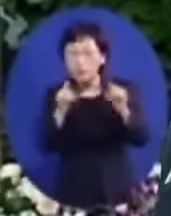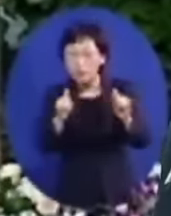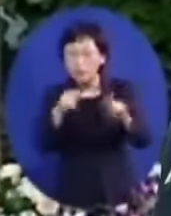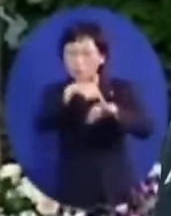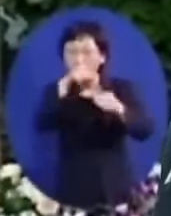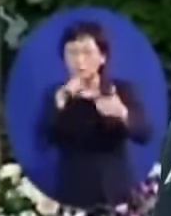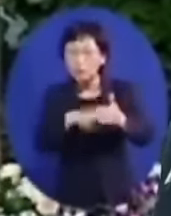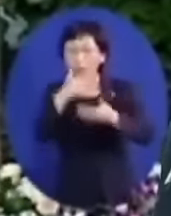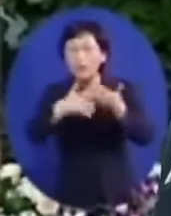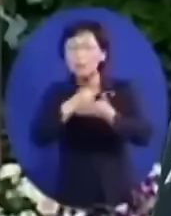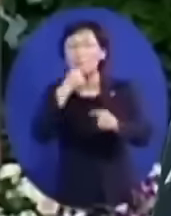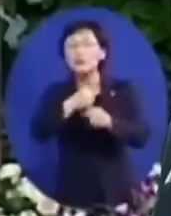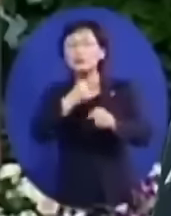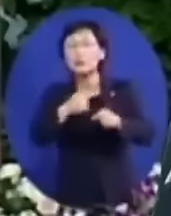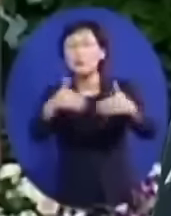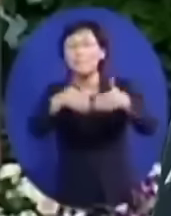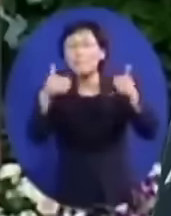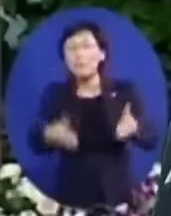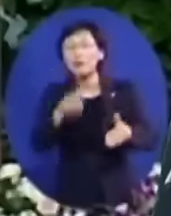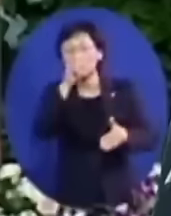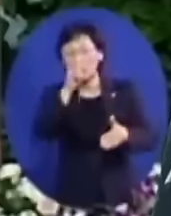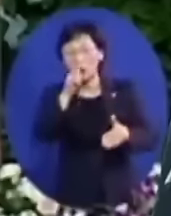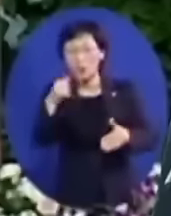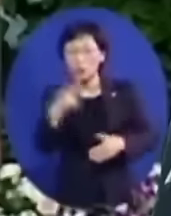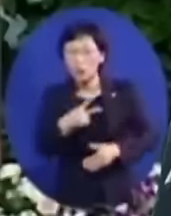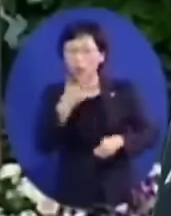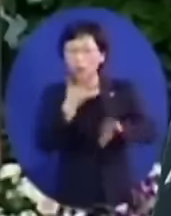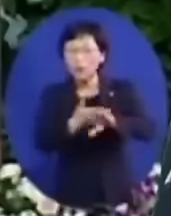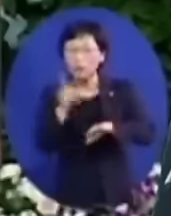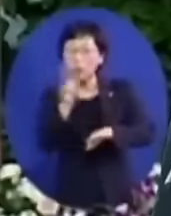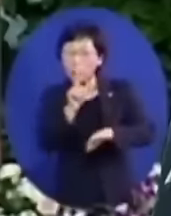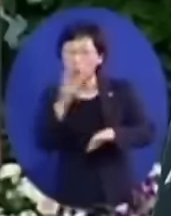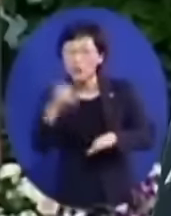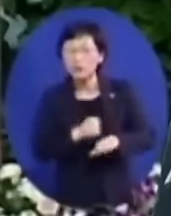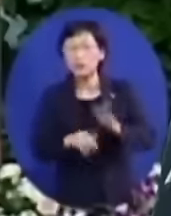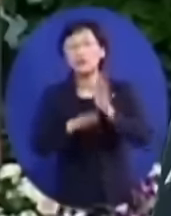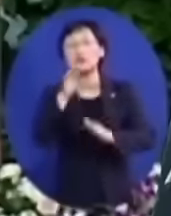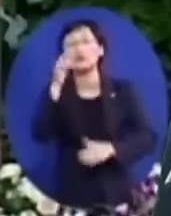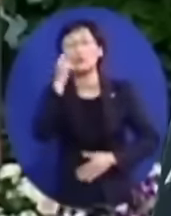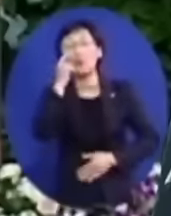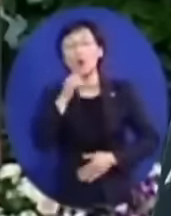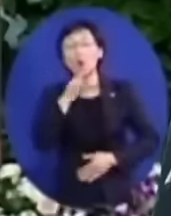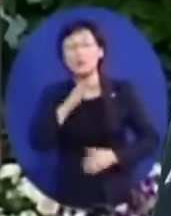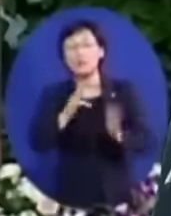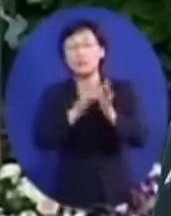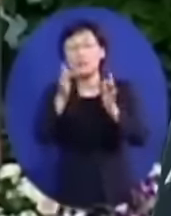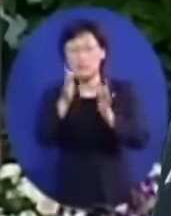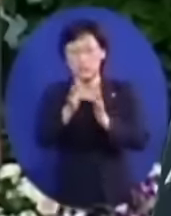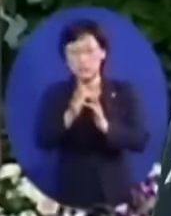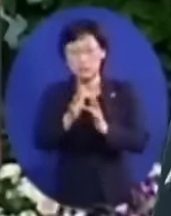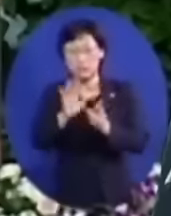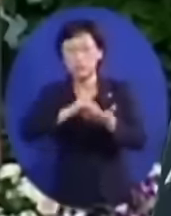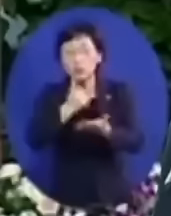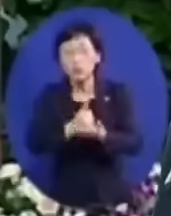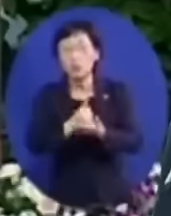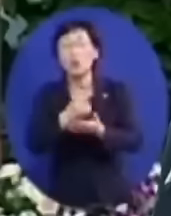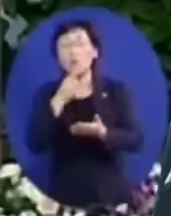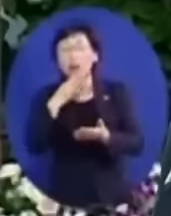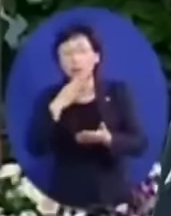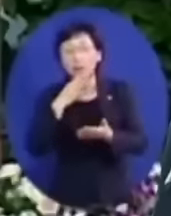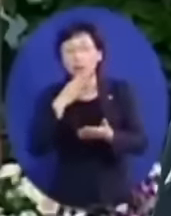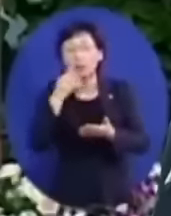것입니다. 그리고 이것은 다른 어떤 것으로도 채워질 수가 없고 오직 인간을 창조하신 하나님에